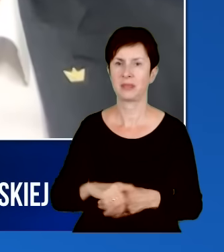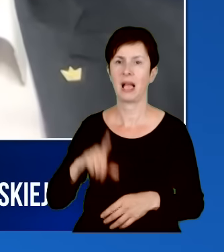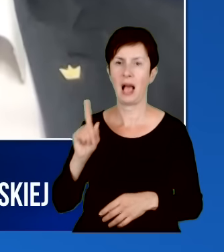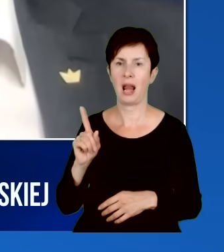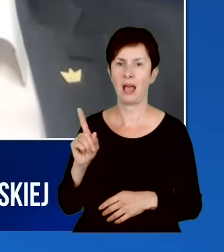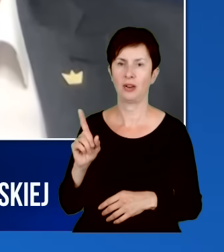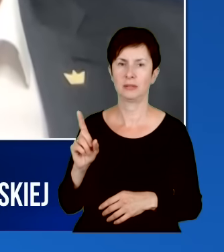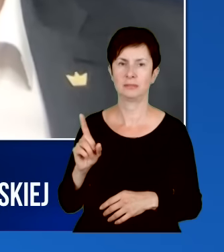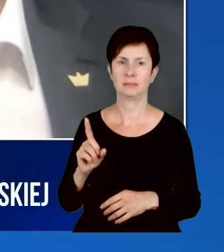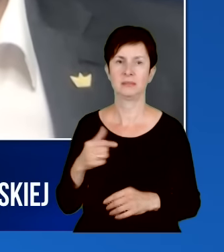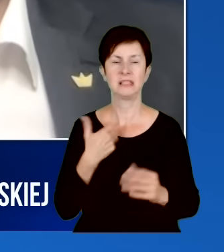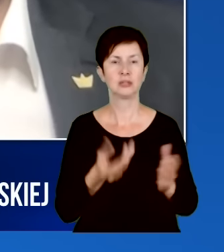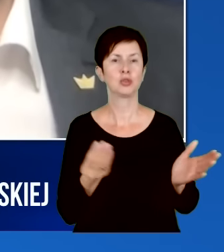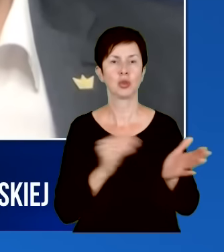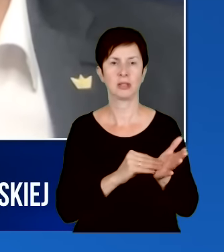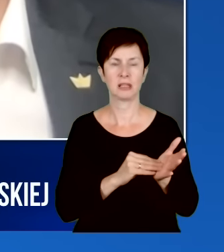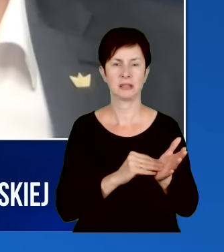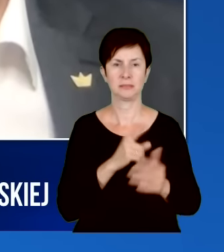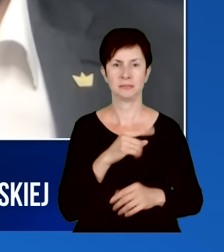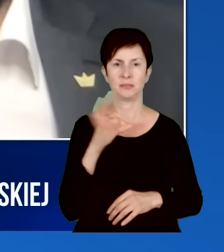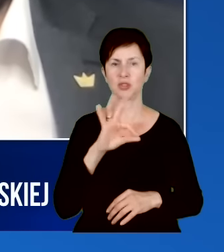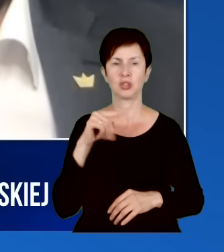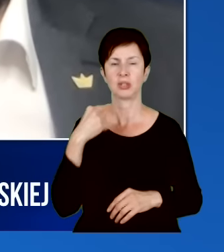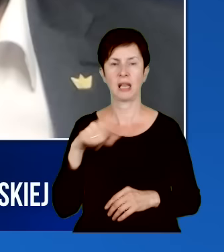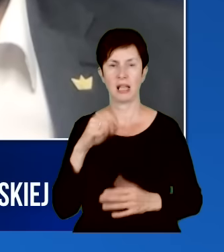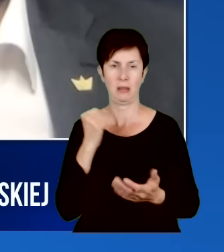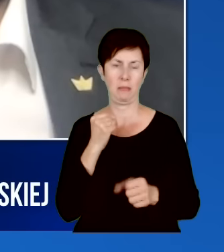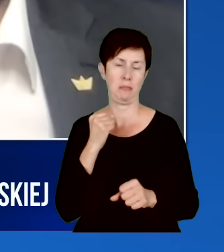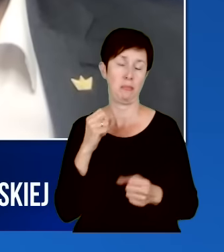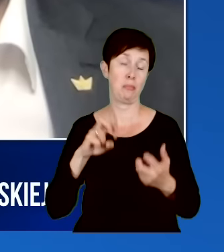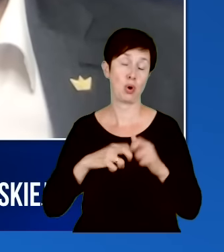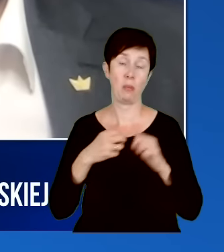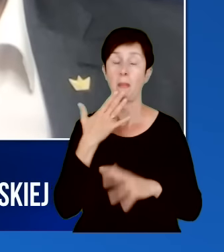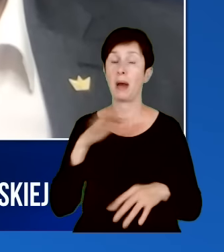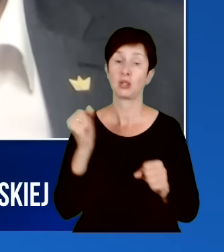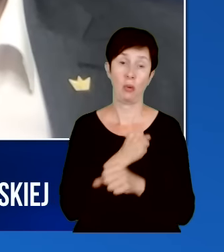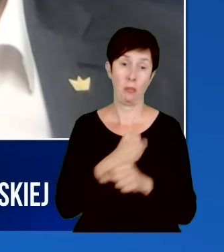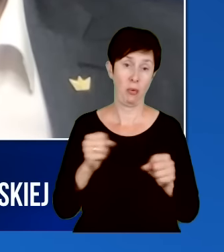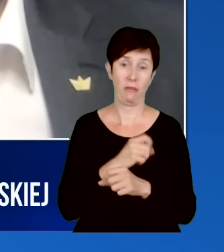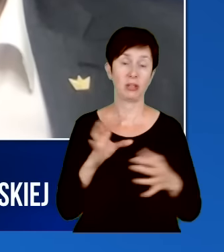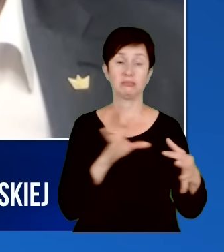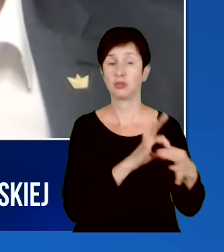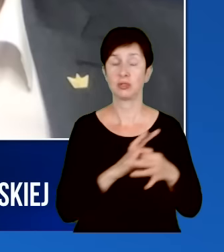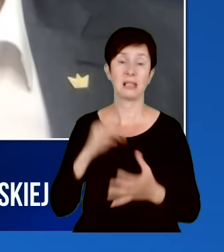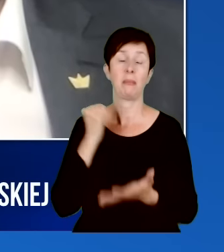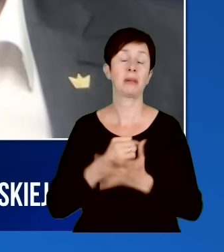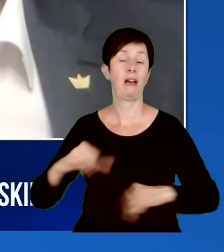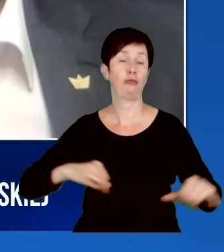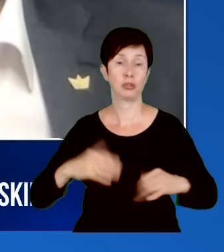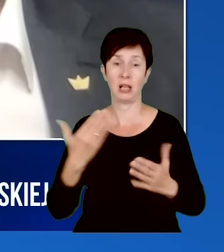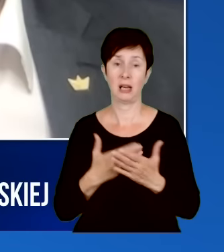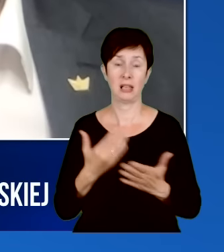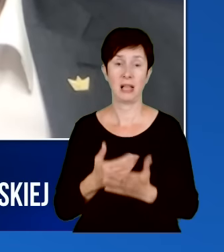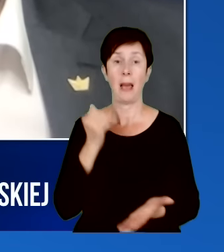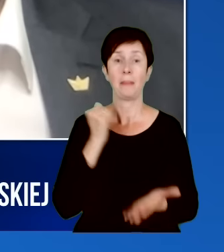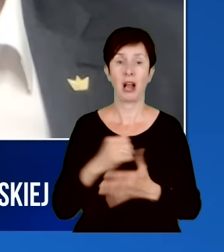jeżeli mogę jeszcze jeden problem bardzo poważny związany z praworządnością ponieważ prwo ąd ność